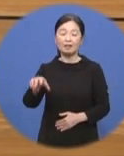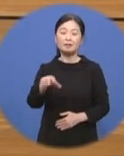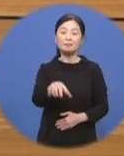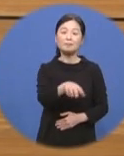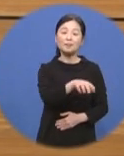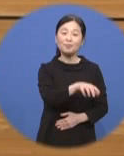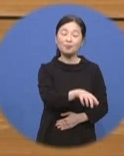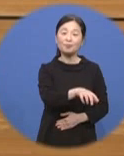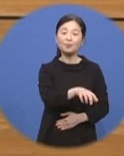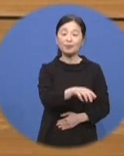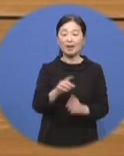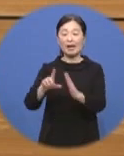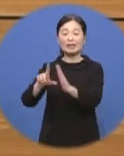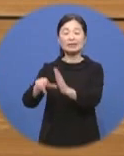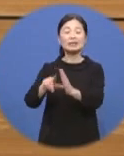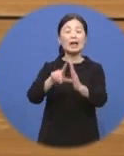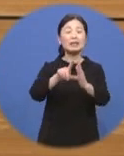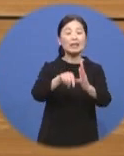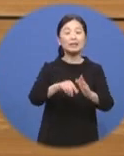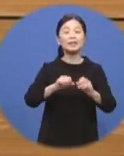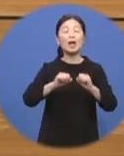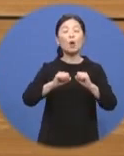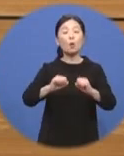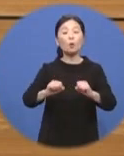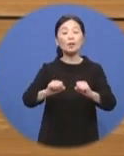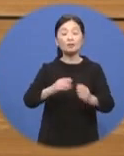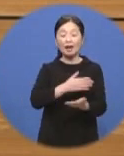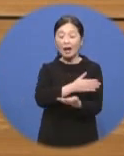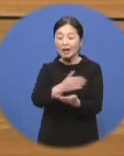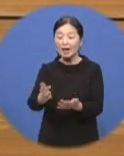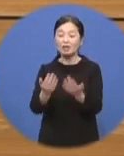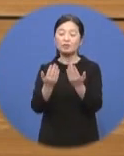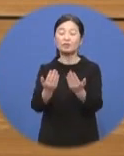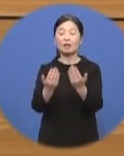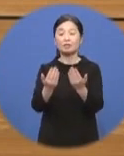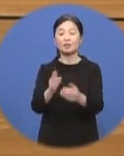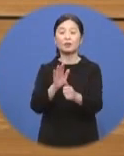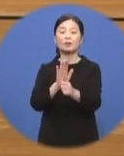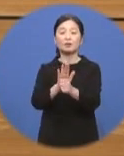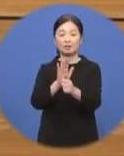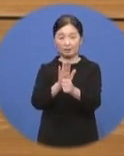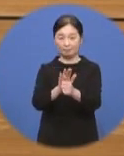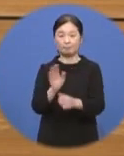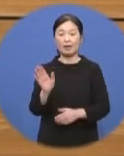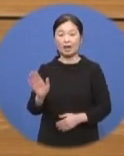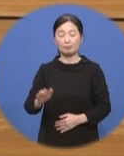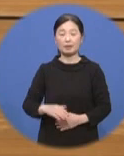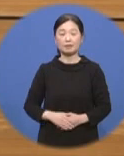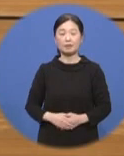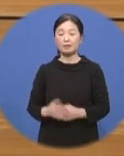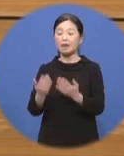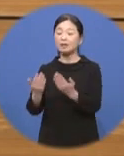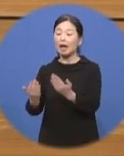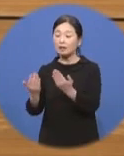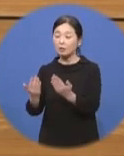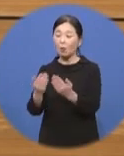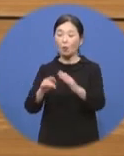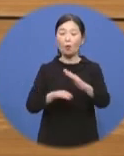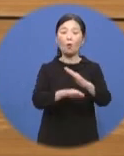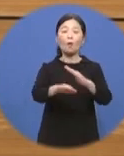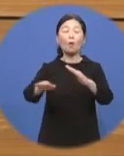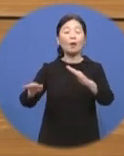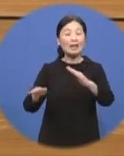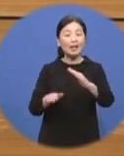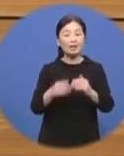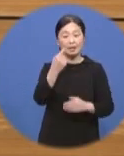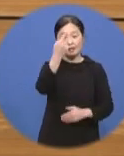や機会を通じて行うあらゆる学習を支援しています。学校や家庭だけではなく、